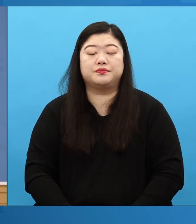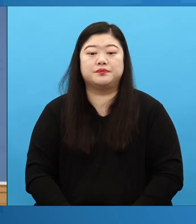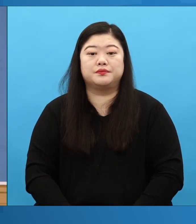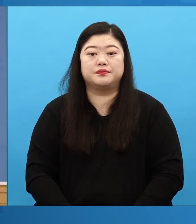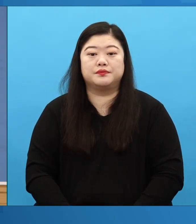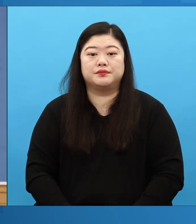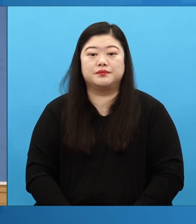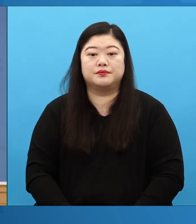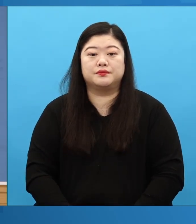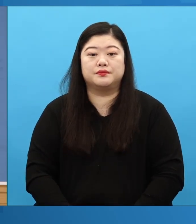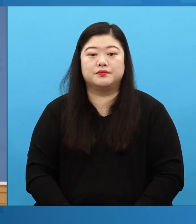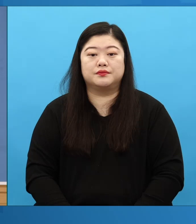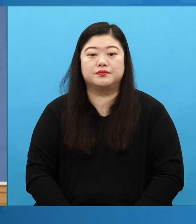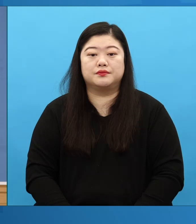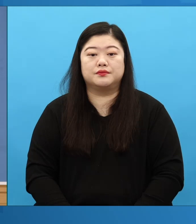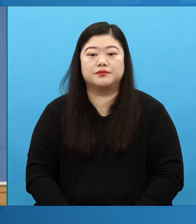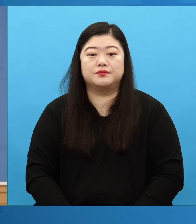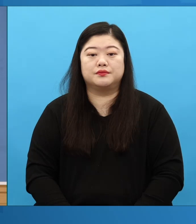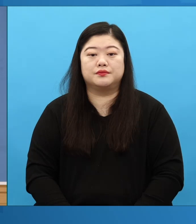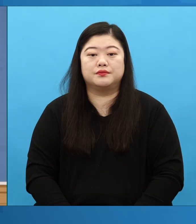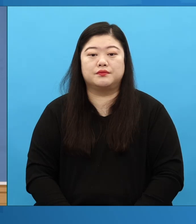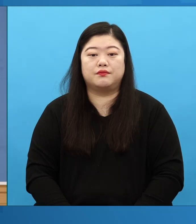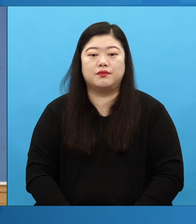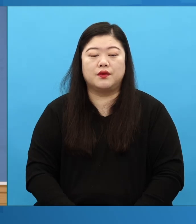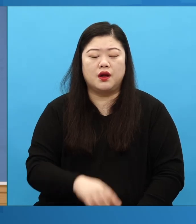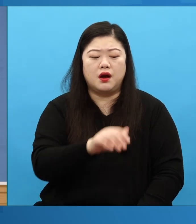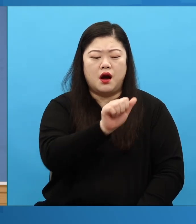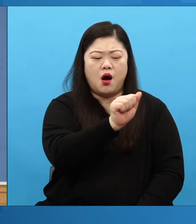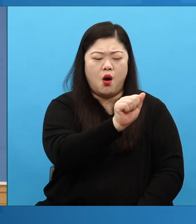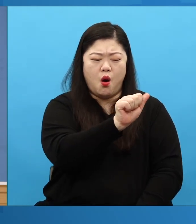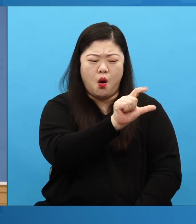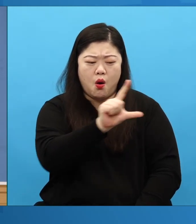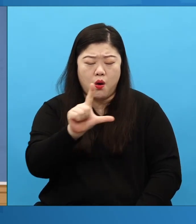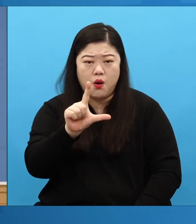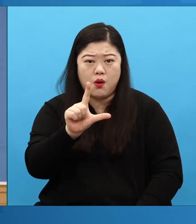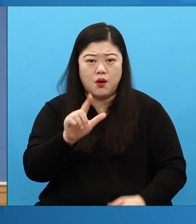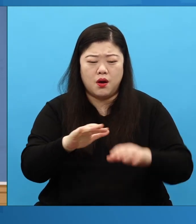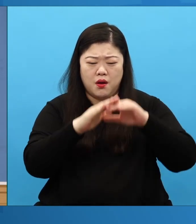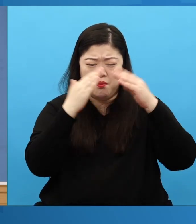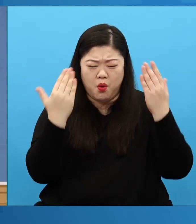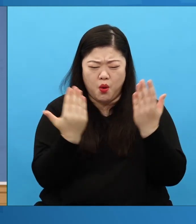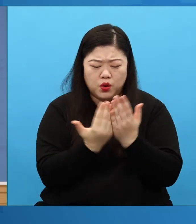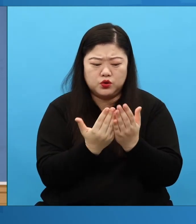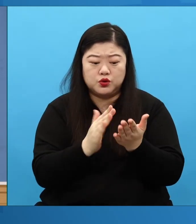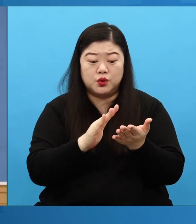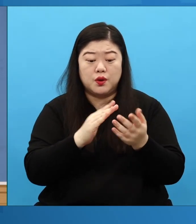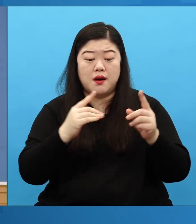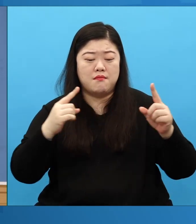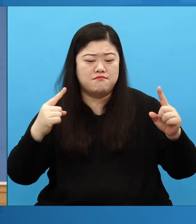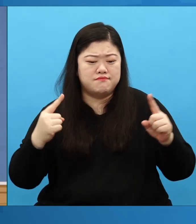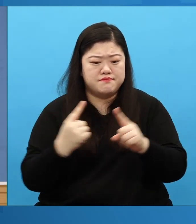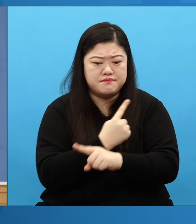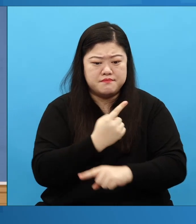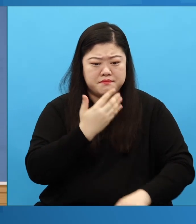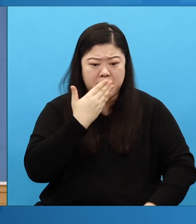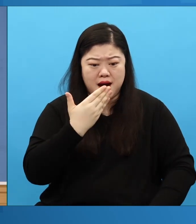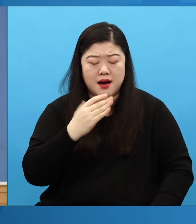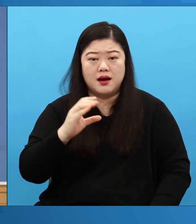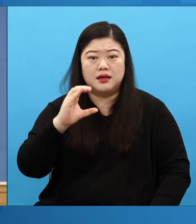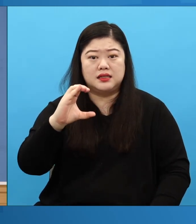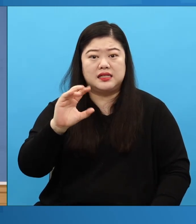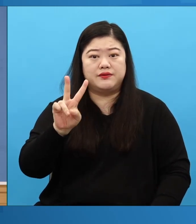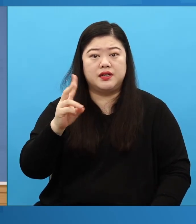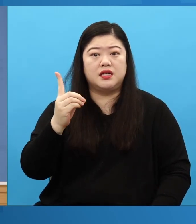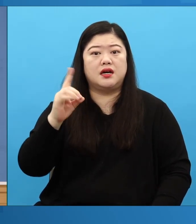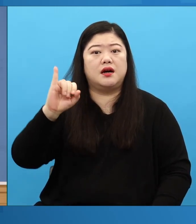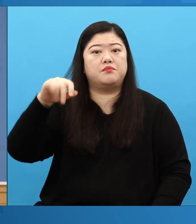것을 바꾸는 CVDIP가 돼요. It's not that all have the CVDIP, but it is the CVDIP that changes all